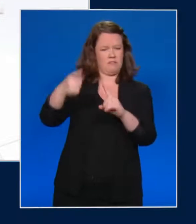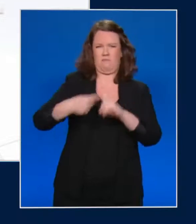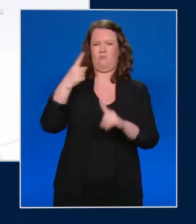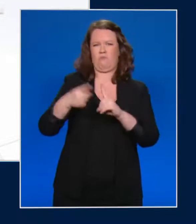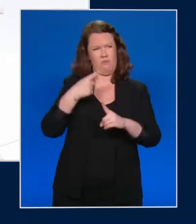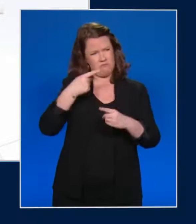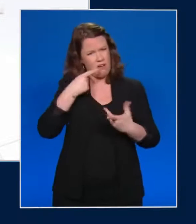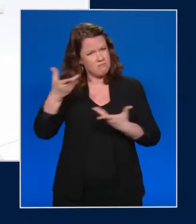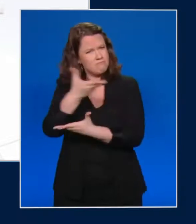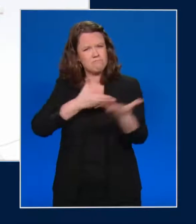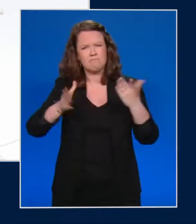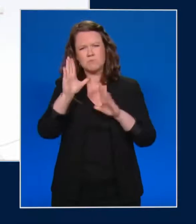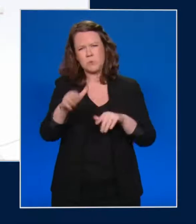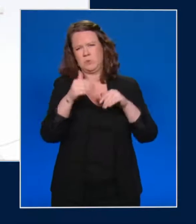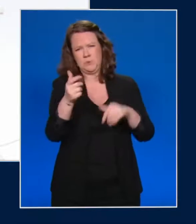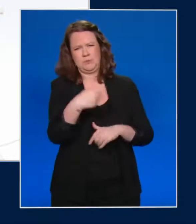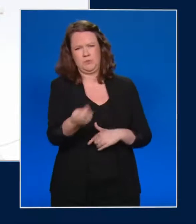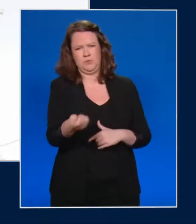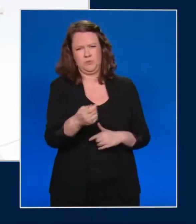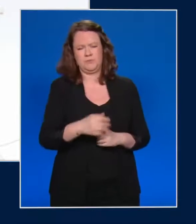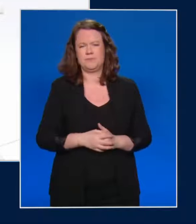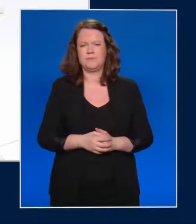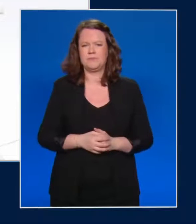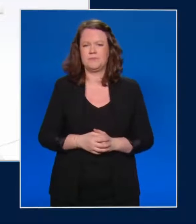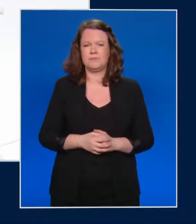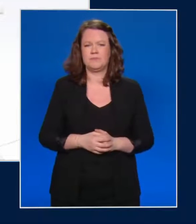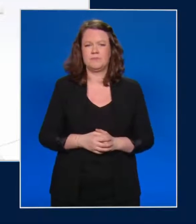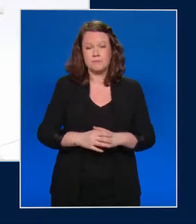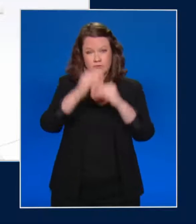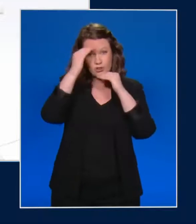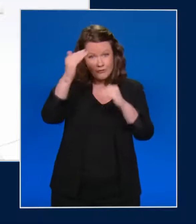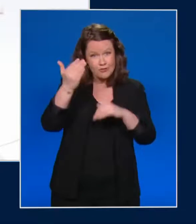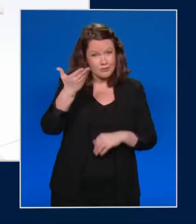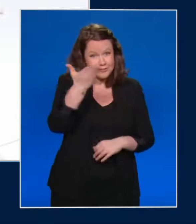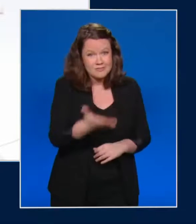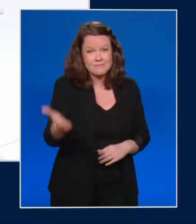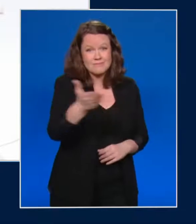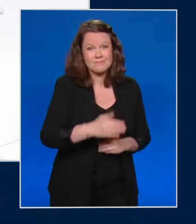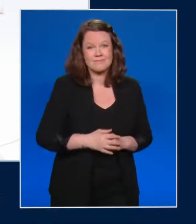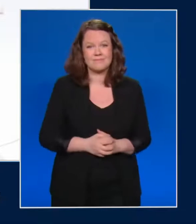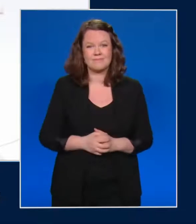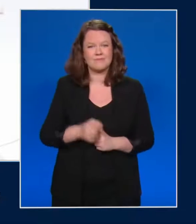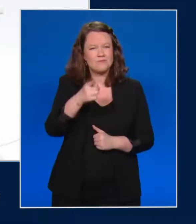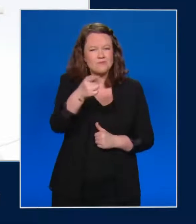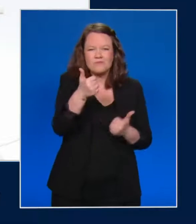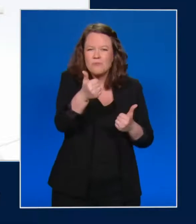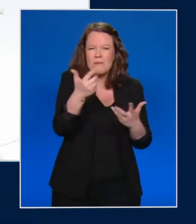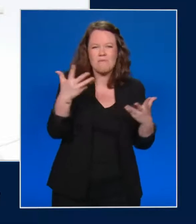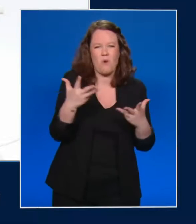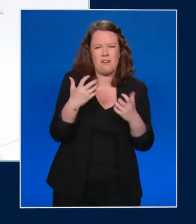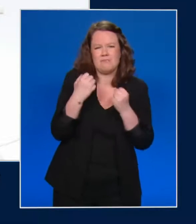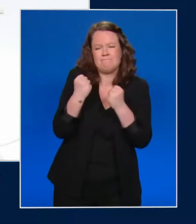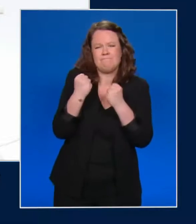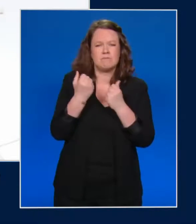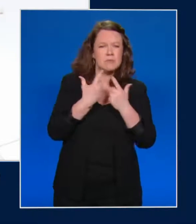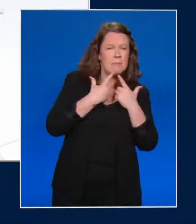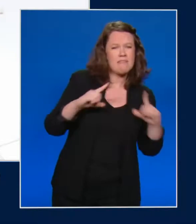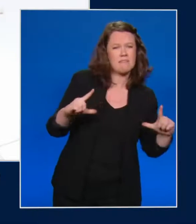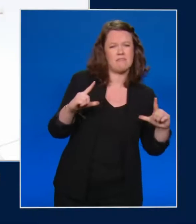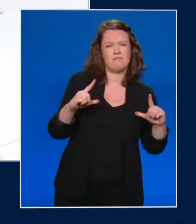je sais pouvoir compter sur vous votre attachement à la liberté à l'égalité